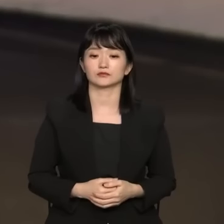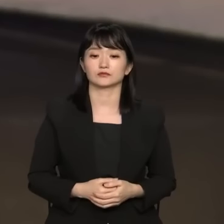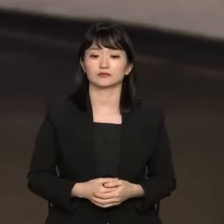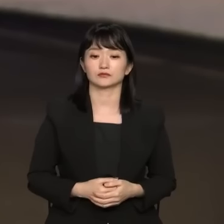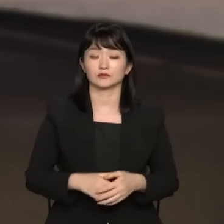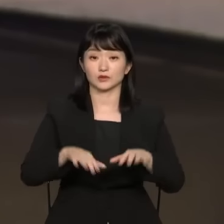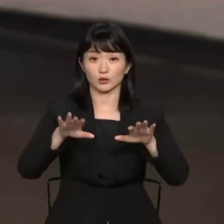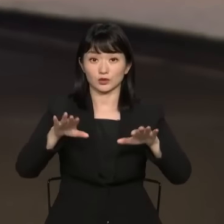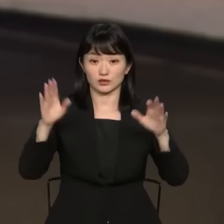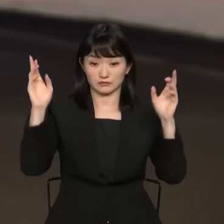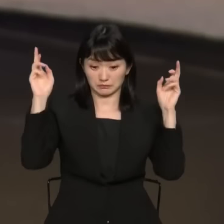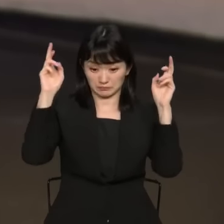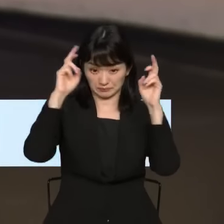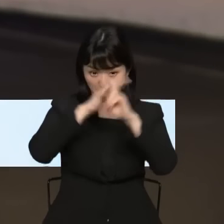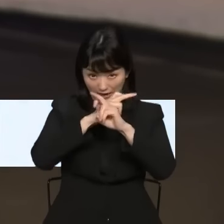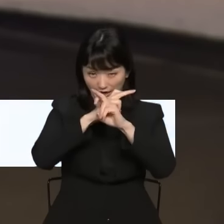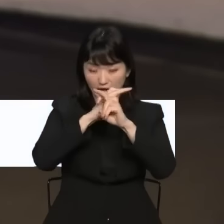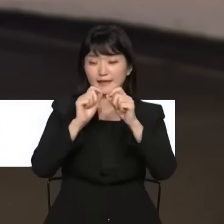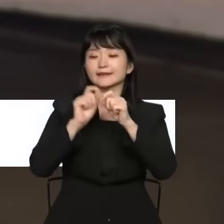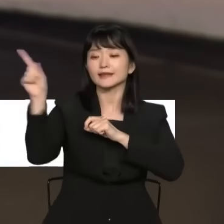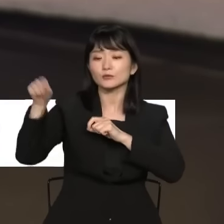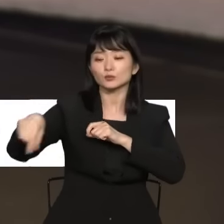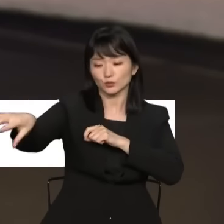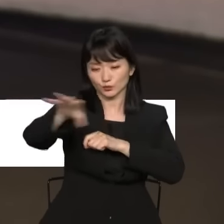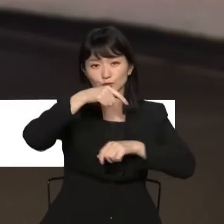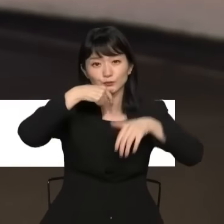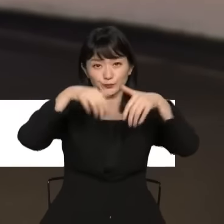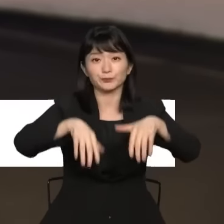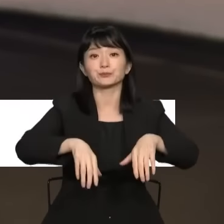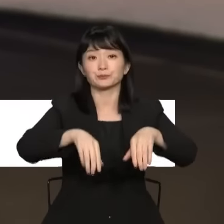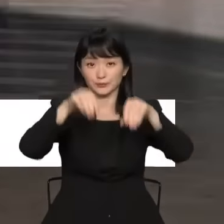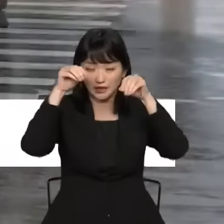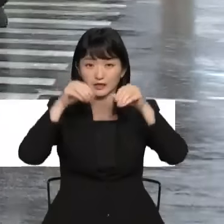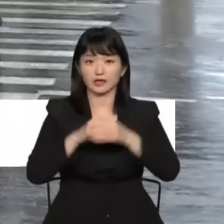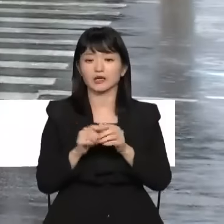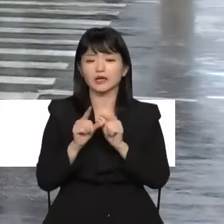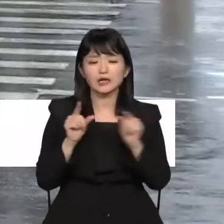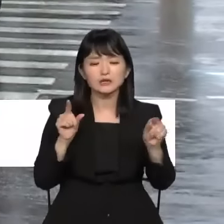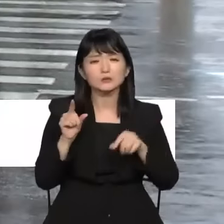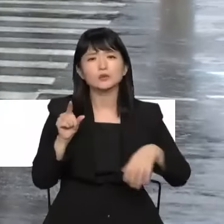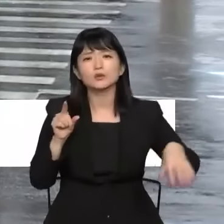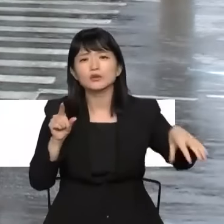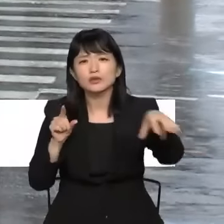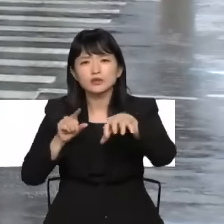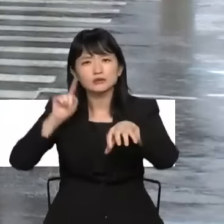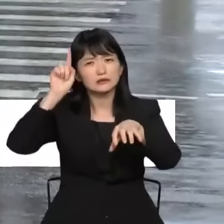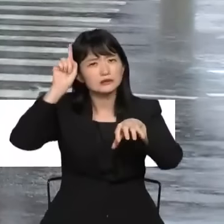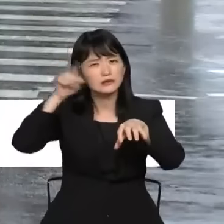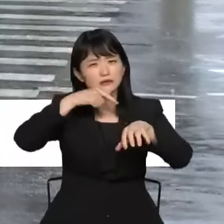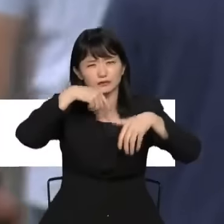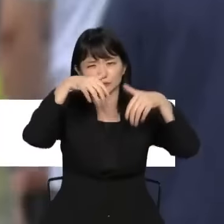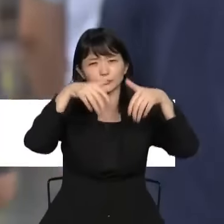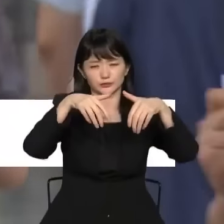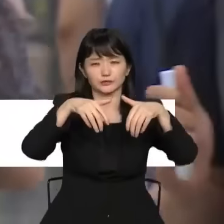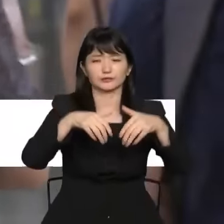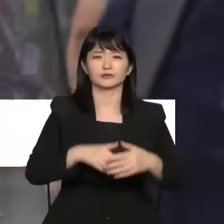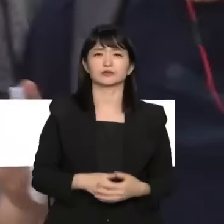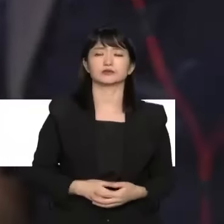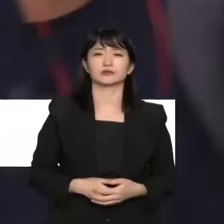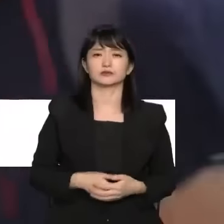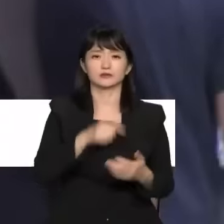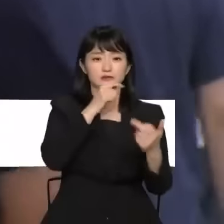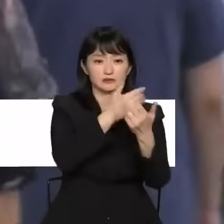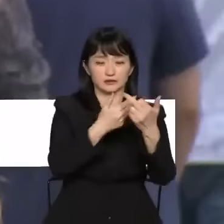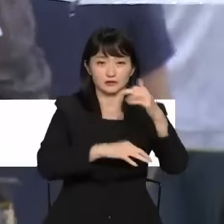다행히 오늘 자정을 기점으로 대부분 비는 그치겠습니다. 하지만 일부 지역에서는 내일까지도 비가 내리겠습니다.